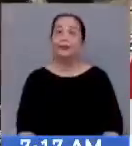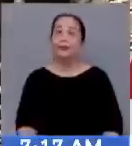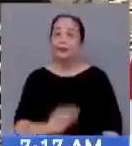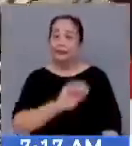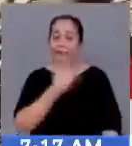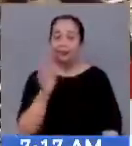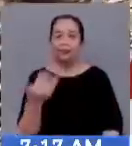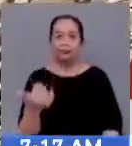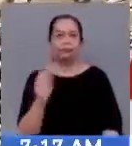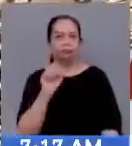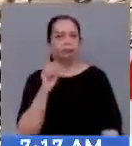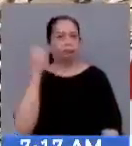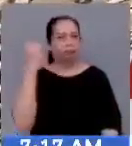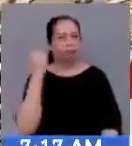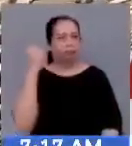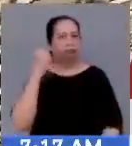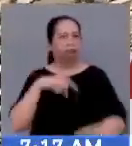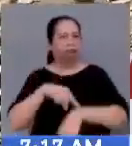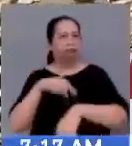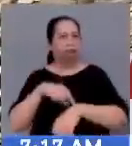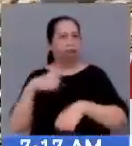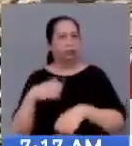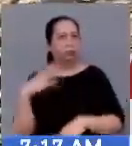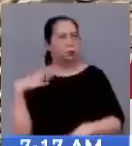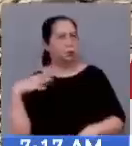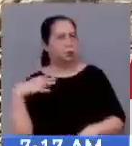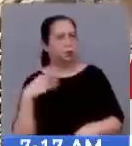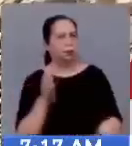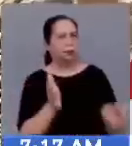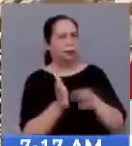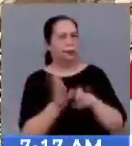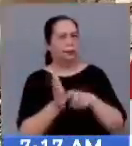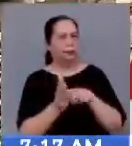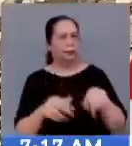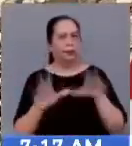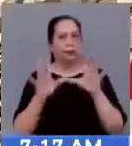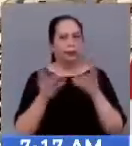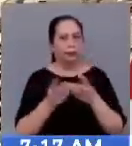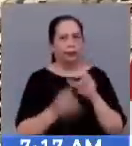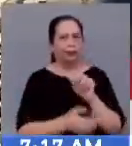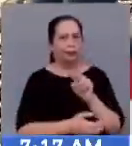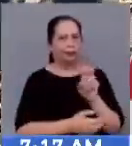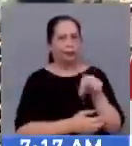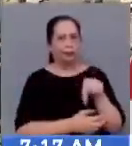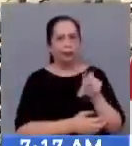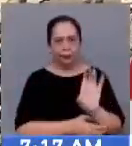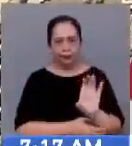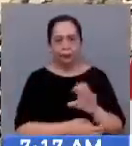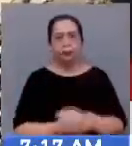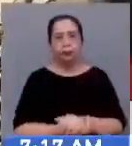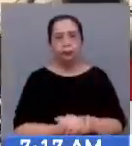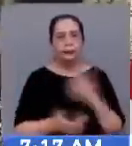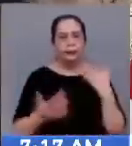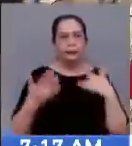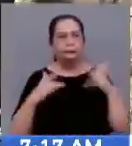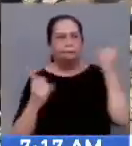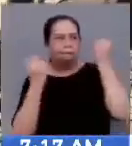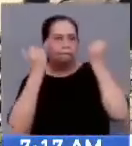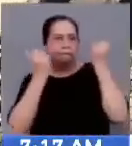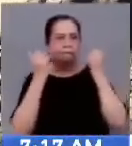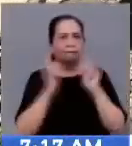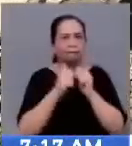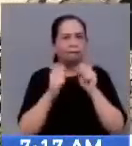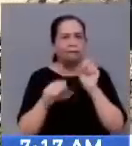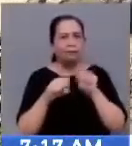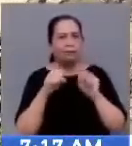Na, kaya marami na yung mga pasaherong naghihintay ng masasakyan dito sa Commonwealth Avenue sa Quezon City. Dumidiskarte na lang daw sila para hindi